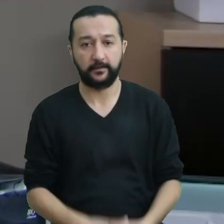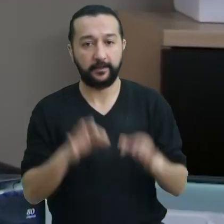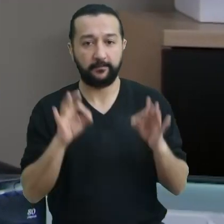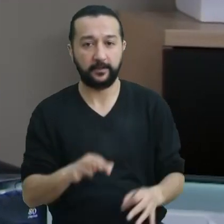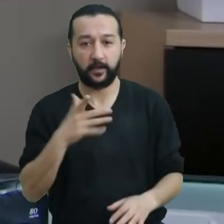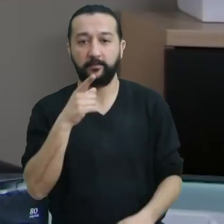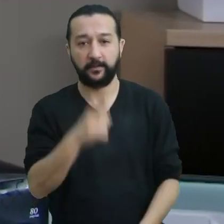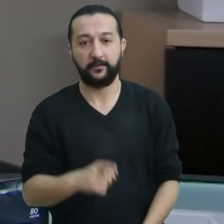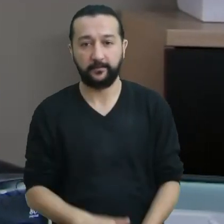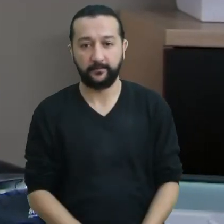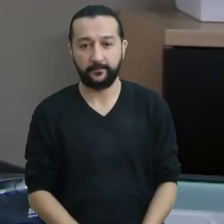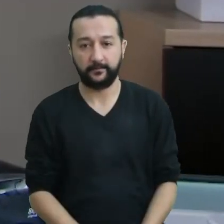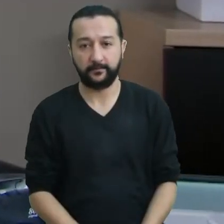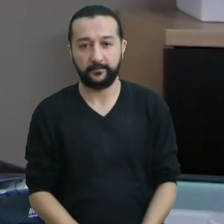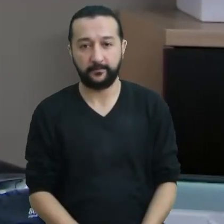Başlıyor galiba.